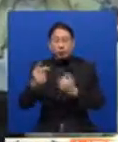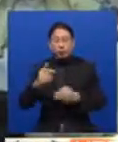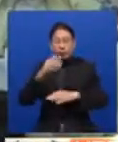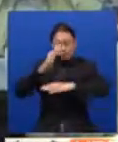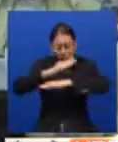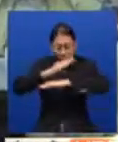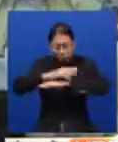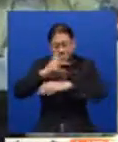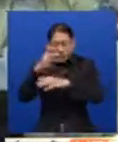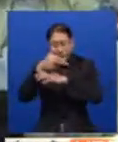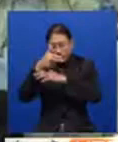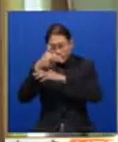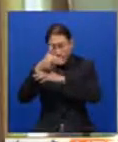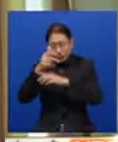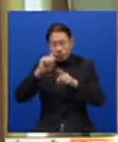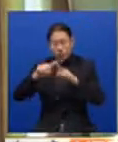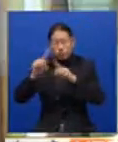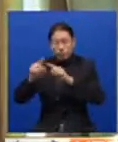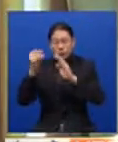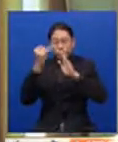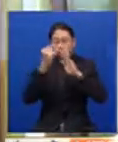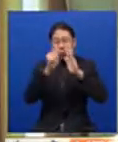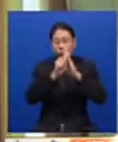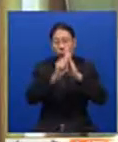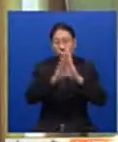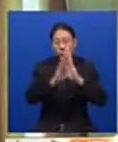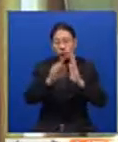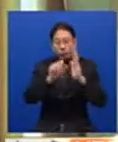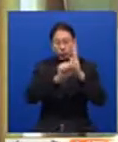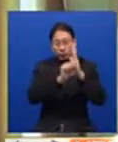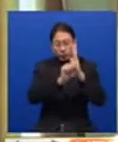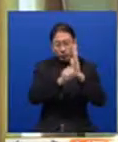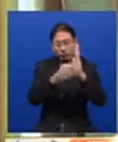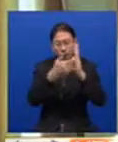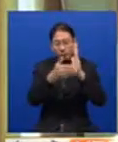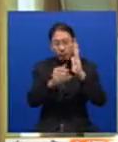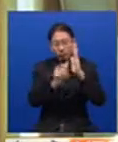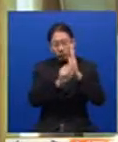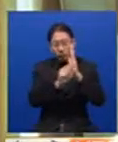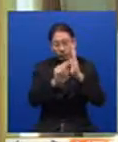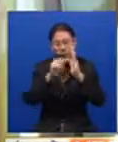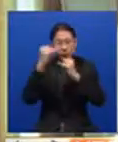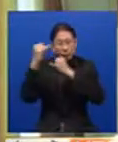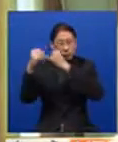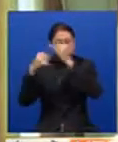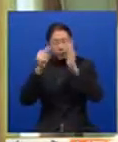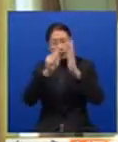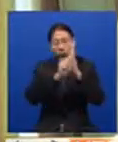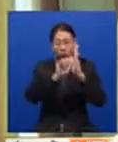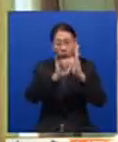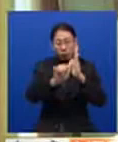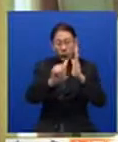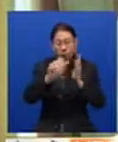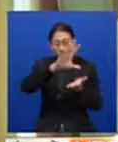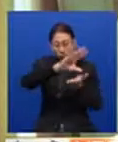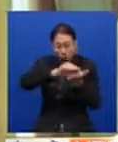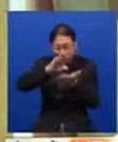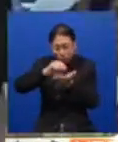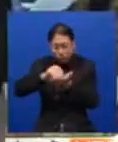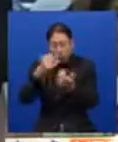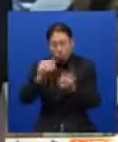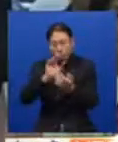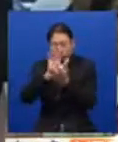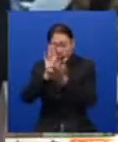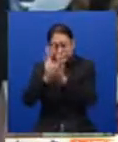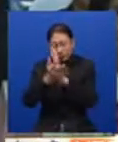สารมวลชนในพื้นที่จังหวัดอุบลราชธานีศรีสะเกษอำนาจเจริญและยโสธรเพื่อนำไปประกอบแนวทางการ